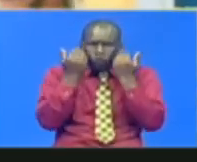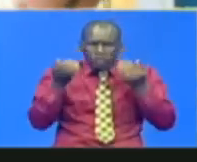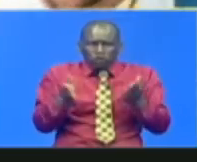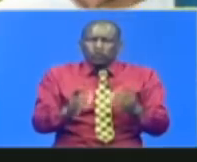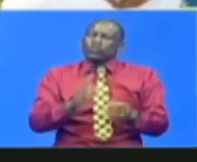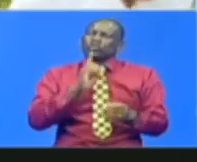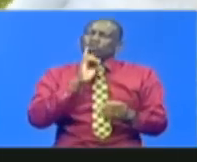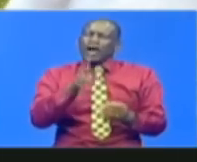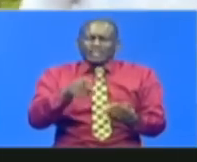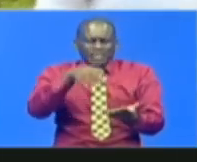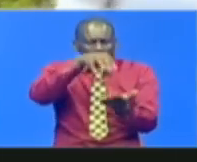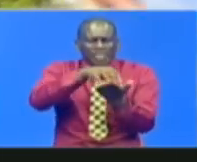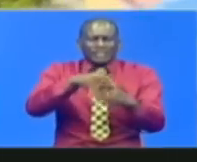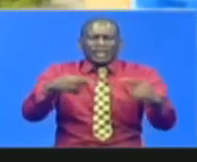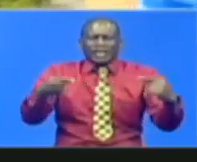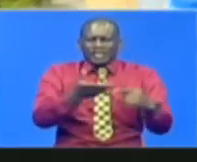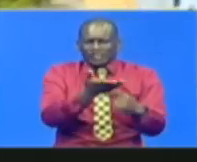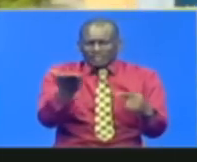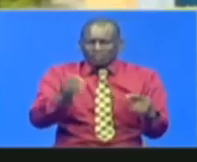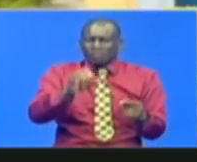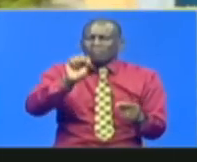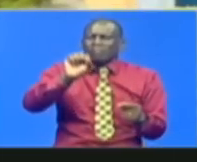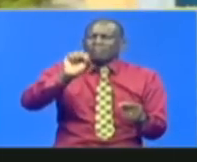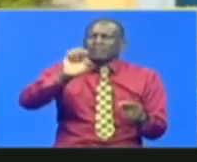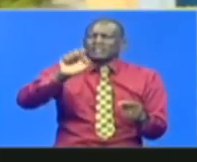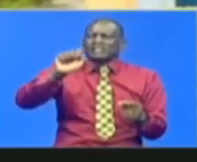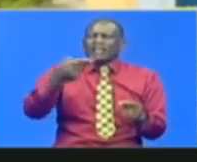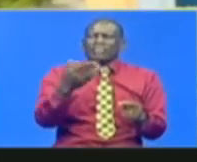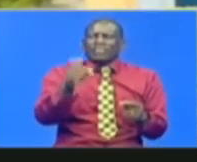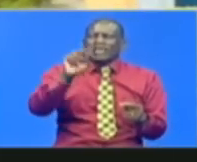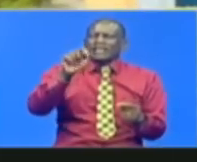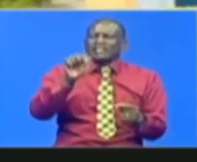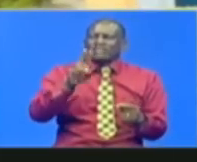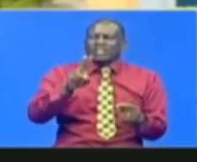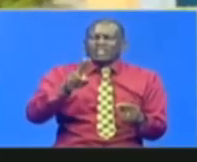kujibu kesi dhidi yao. Seth Olale, NTV, katika majengo ya bunge.